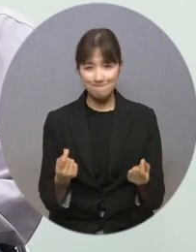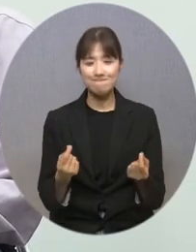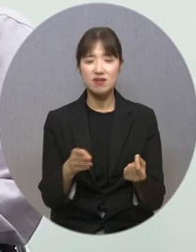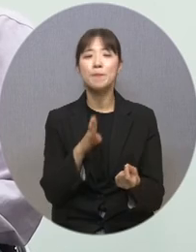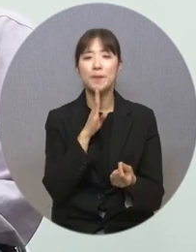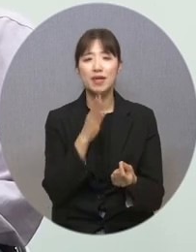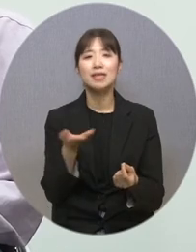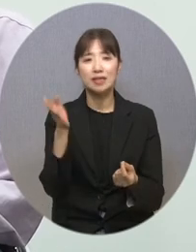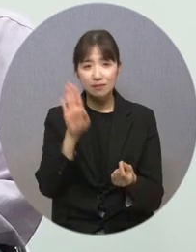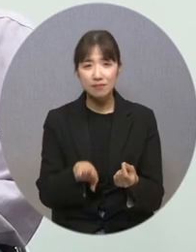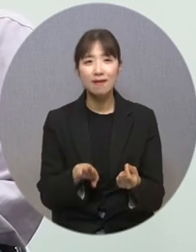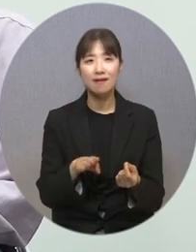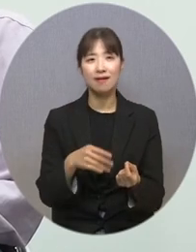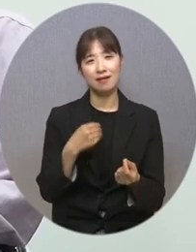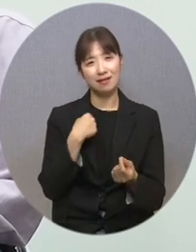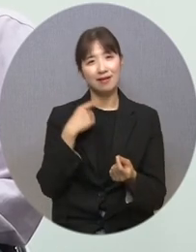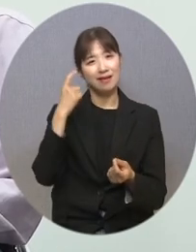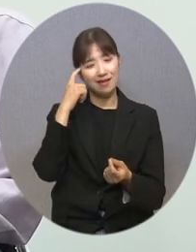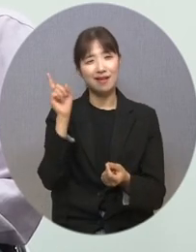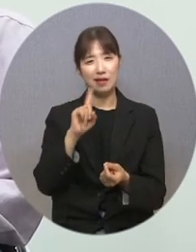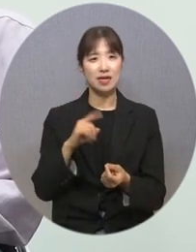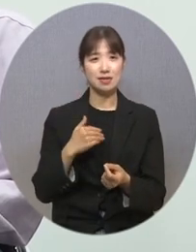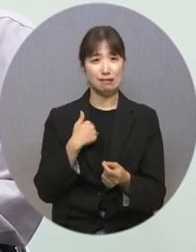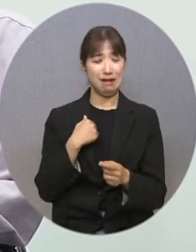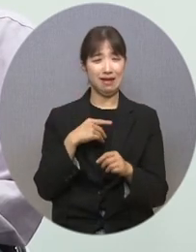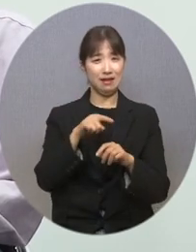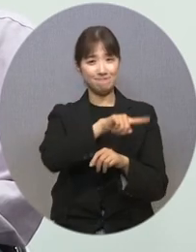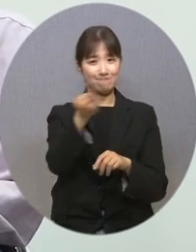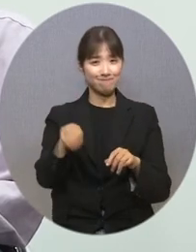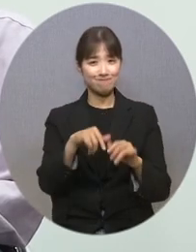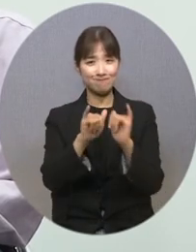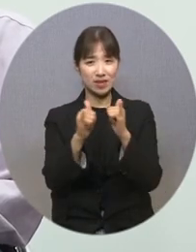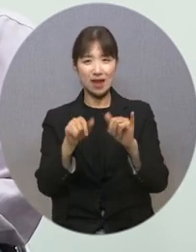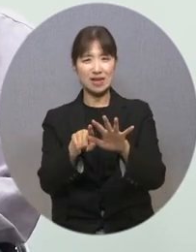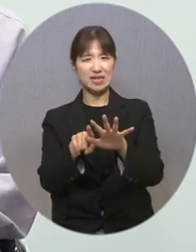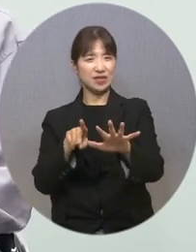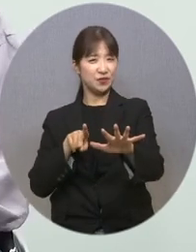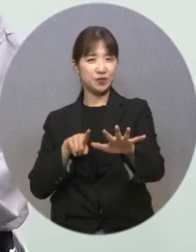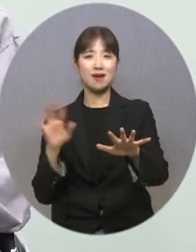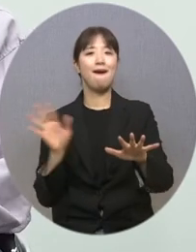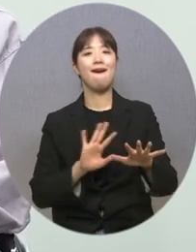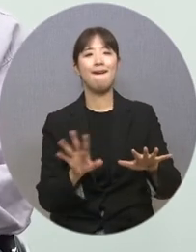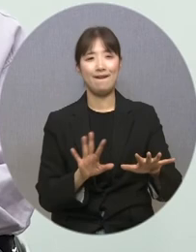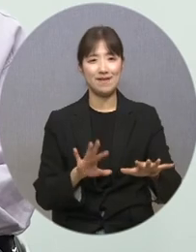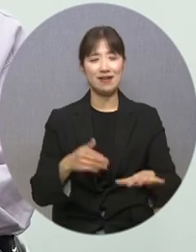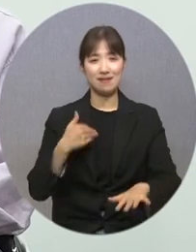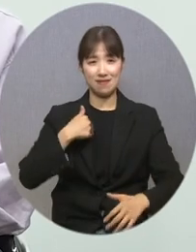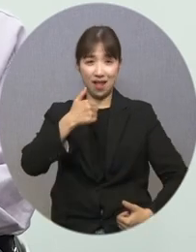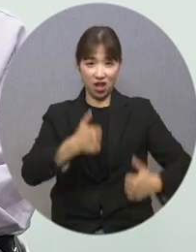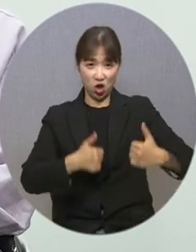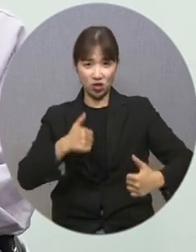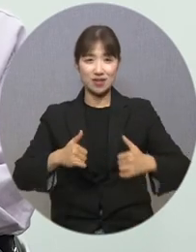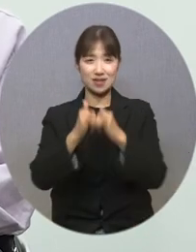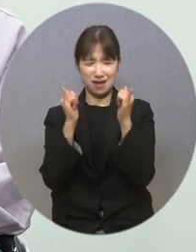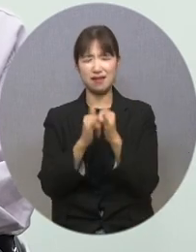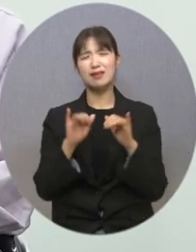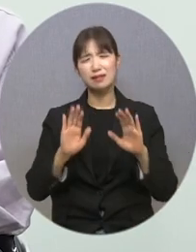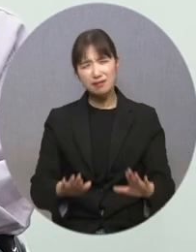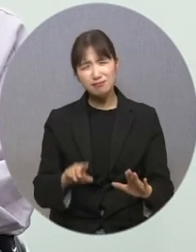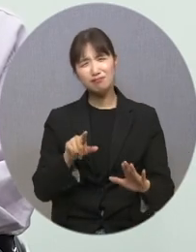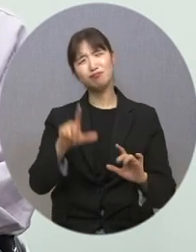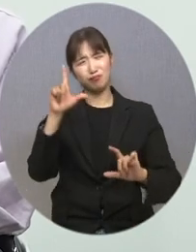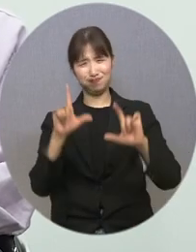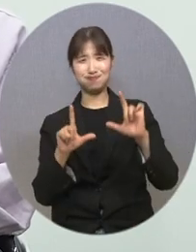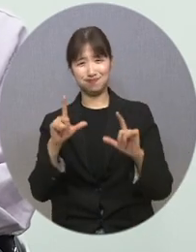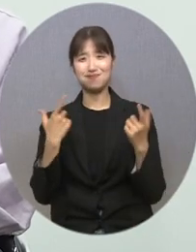어떻게 보면 조금 나는 절 대 밀리지 않는다 어이 경쟁사회에서 경쟁을 추구하는 교육